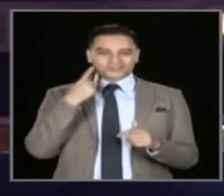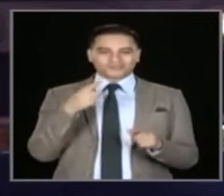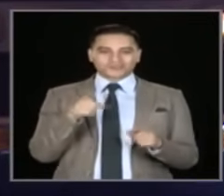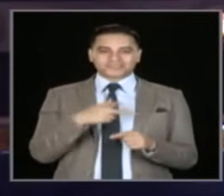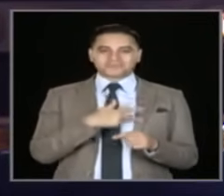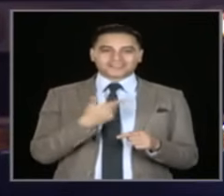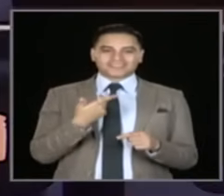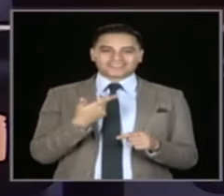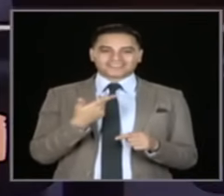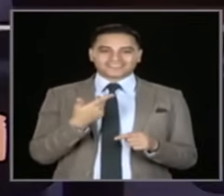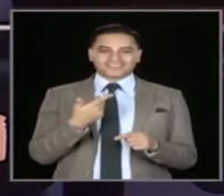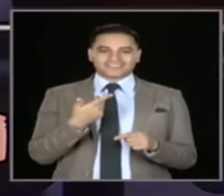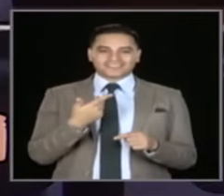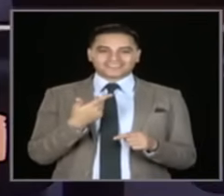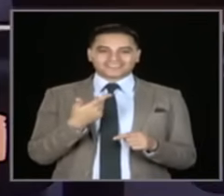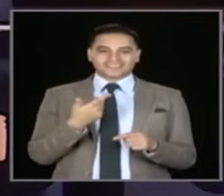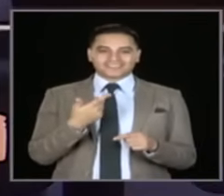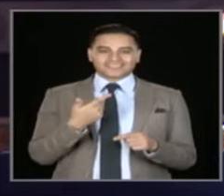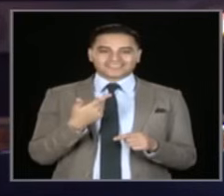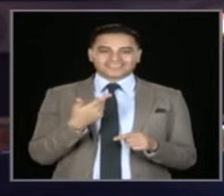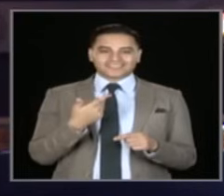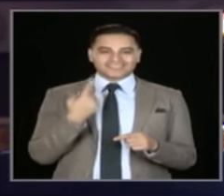لي اسمها ايه؟ تيريلي.